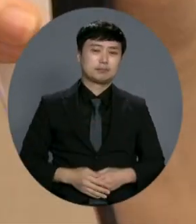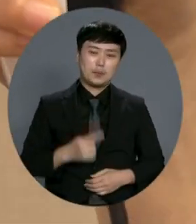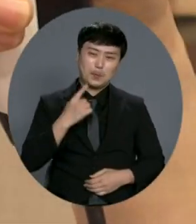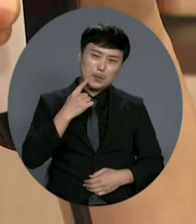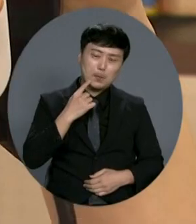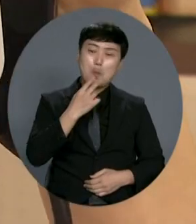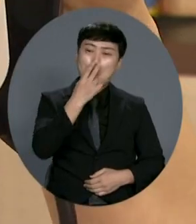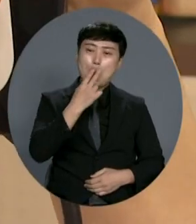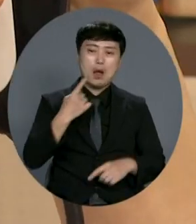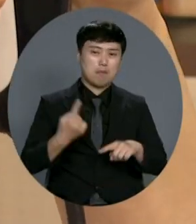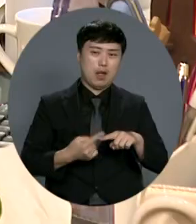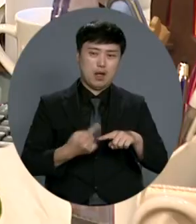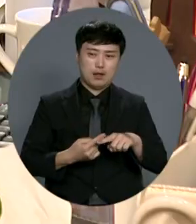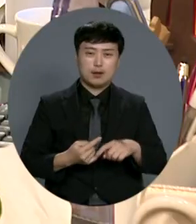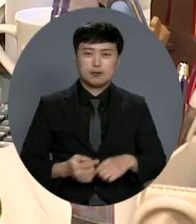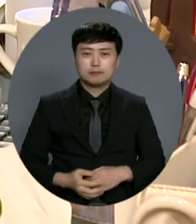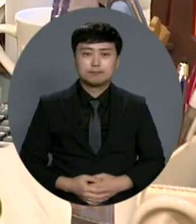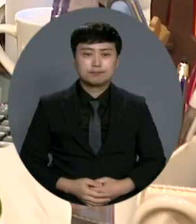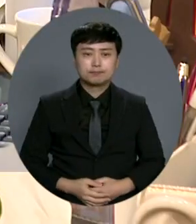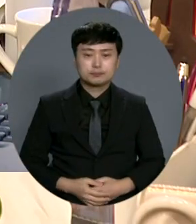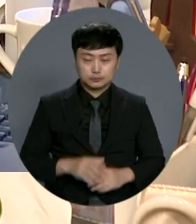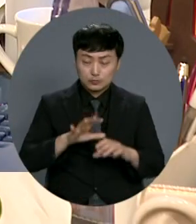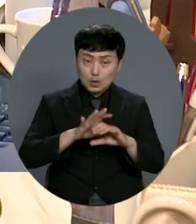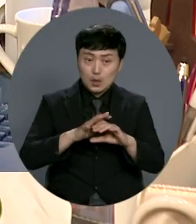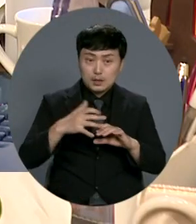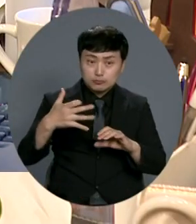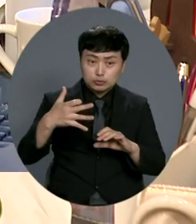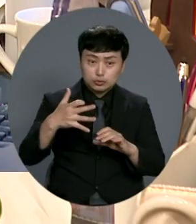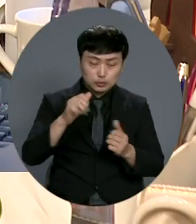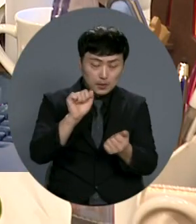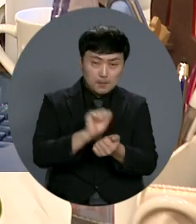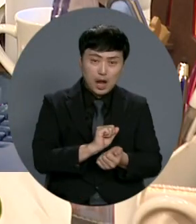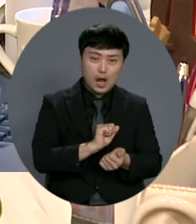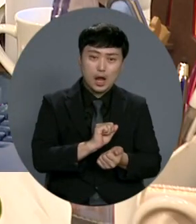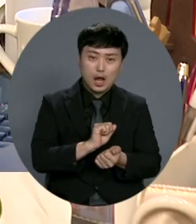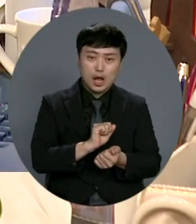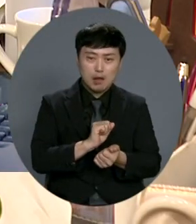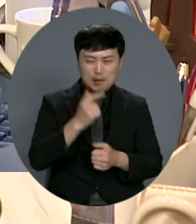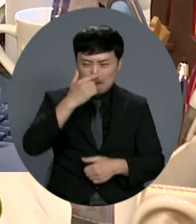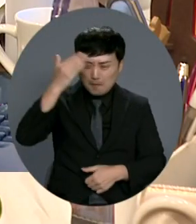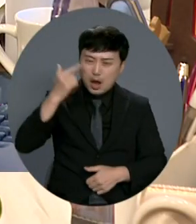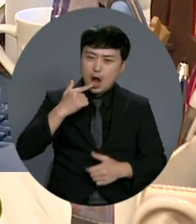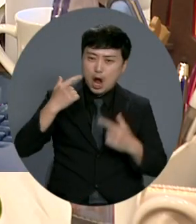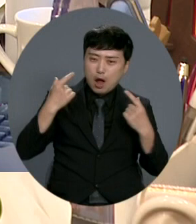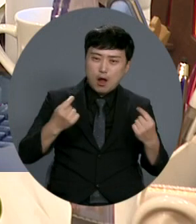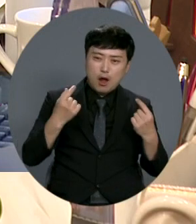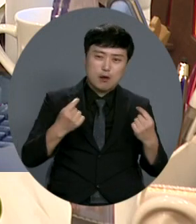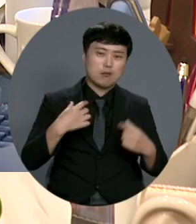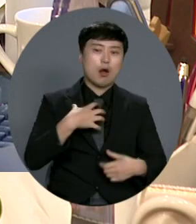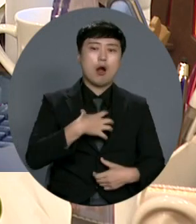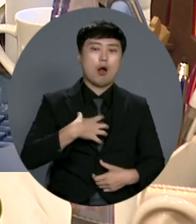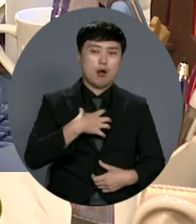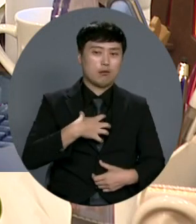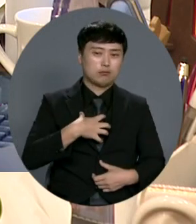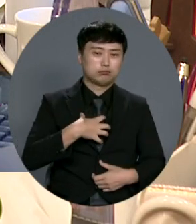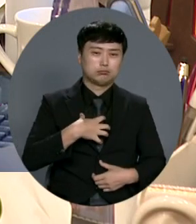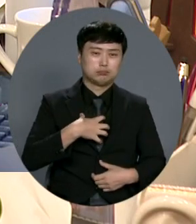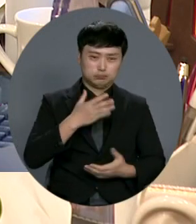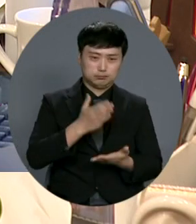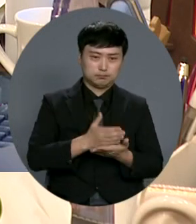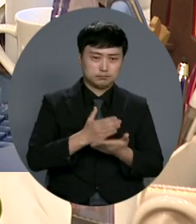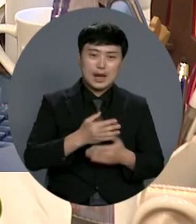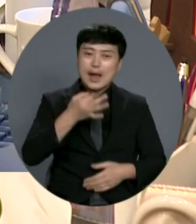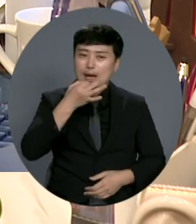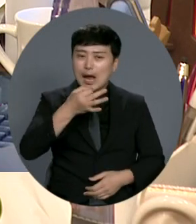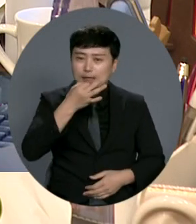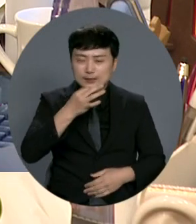독감과 같은 수준입니다 코로나 걸리신 분들하고 접촉을 했더라도 옛날처럼 그렇게 그렇게 하지 마시고 그냥